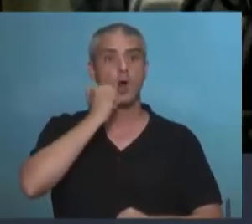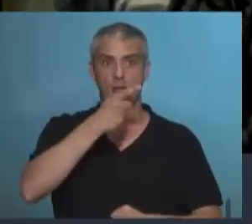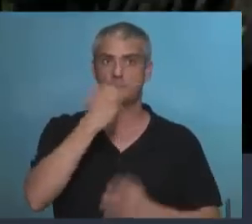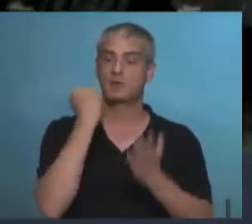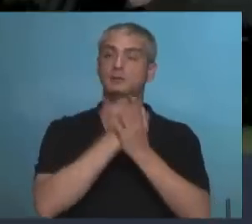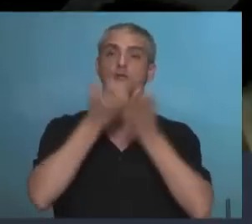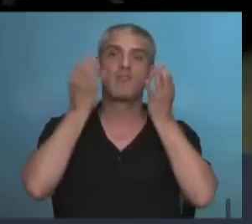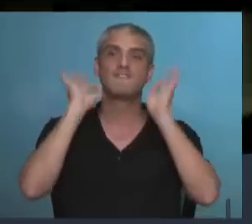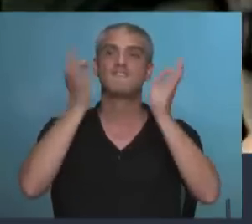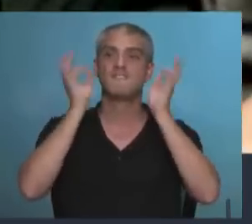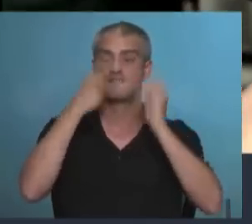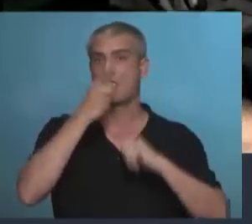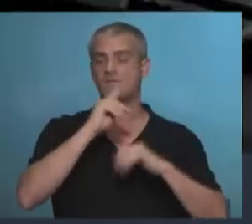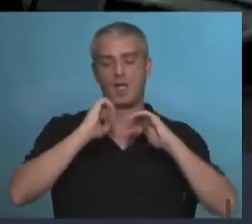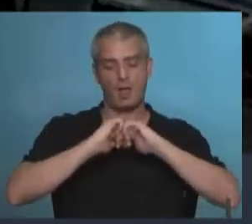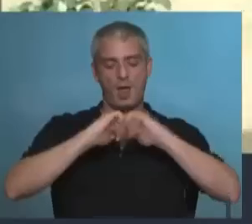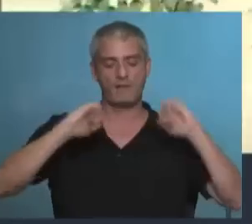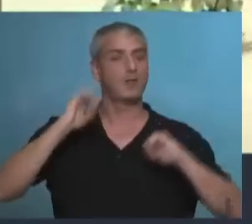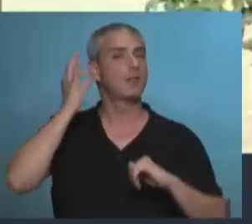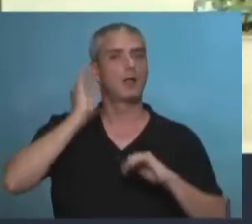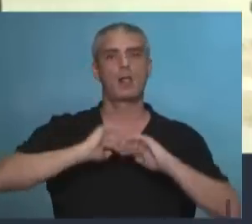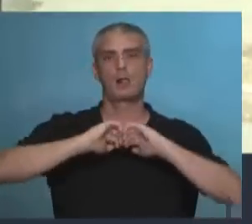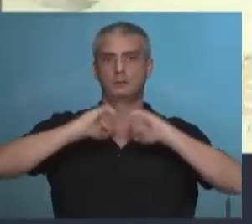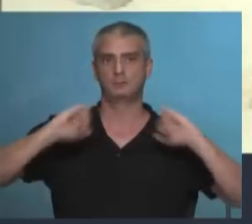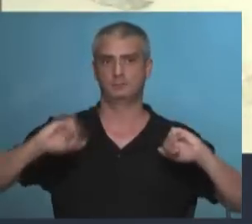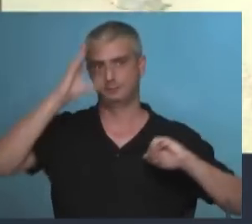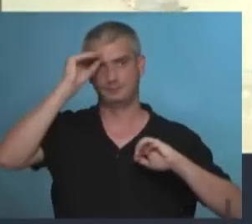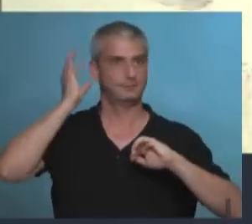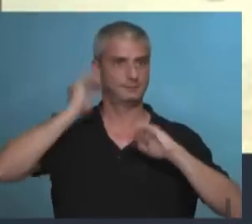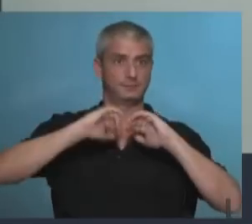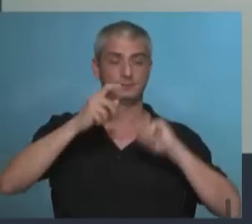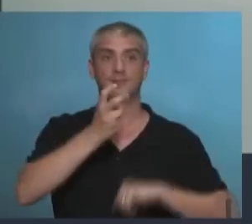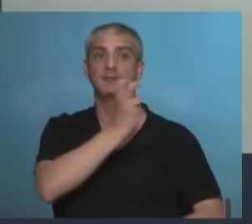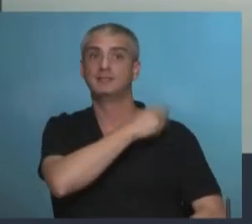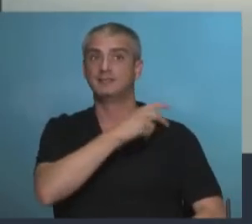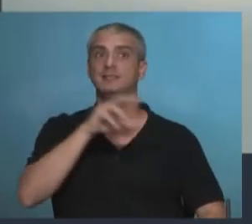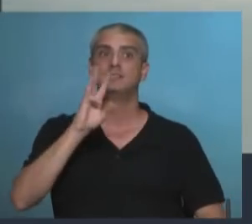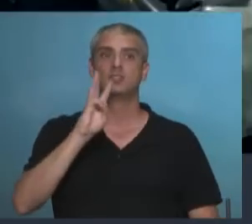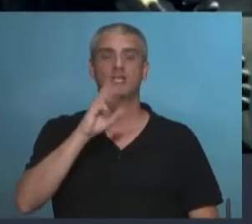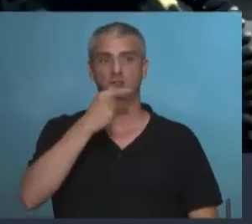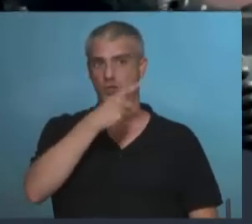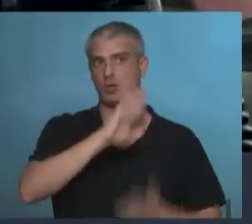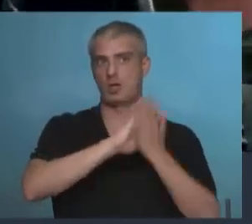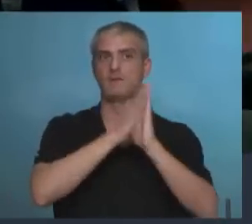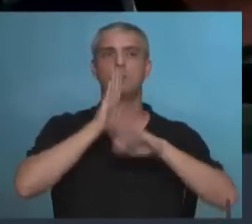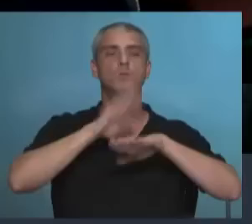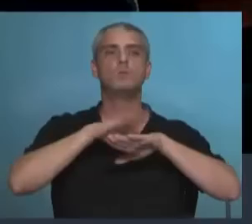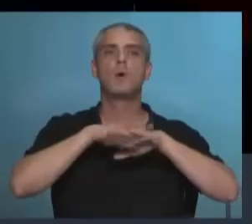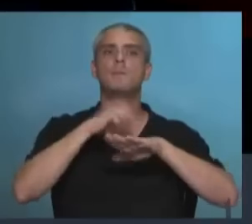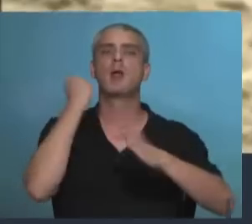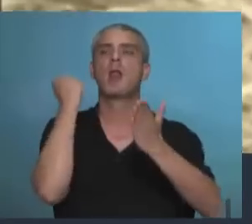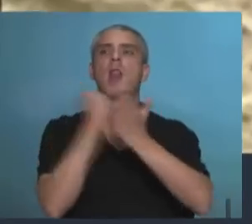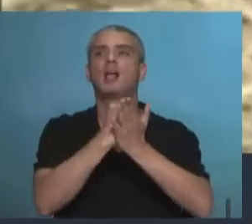מהודרת והפרדה מוחלטת מחיילות. מפקד הפלוגה הוא סרן שי ג'ינו, שהפך בשנה האחרונה מומחה לענייני